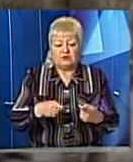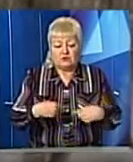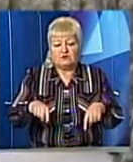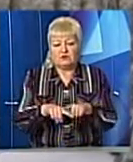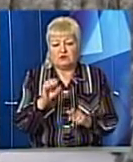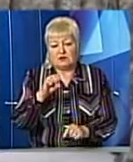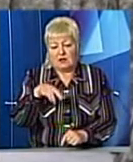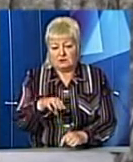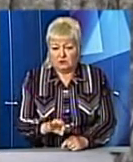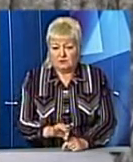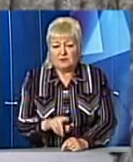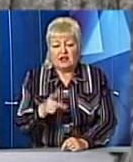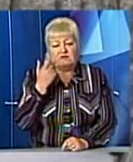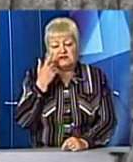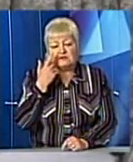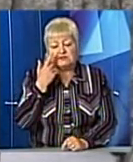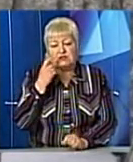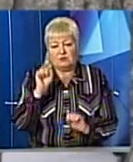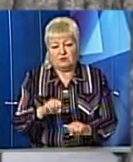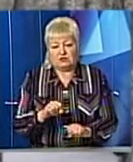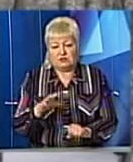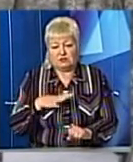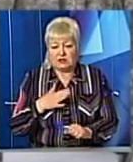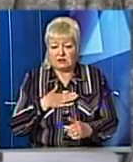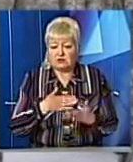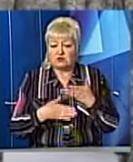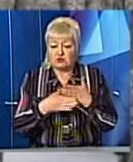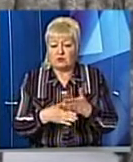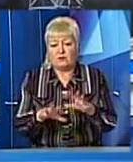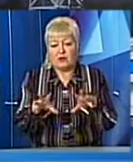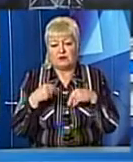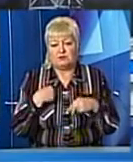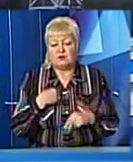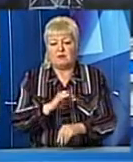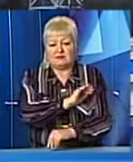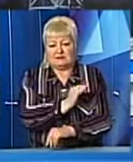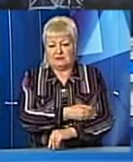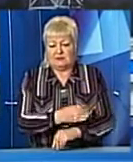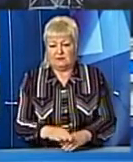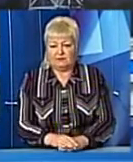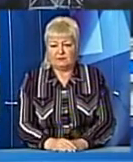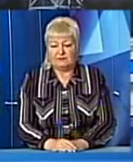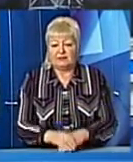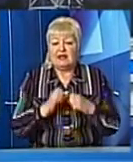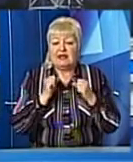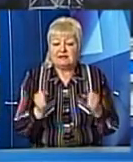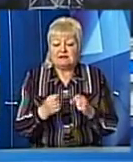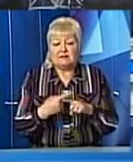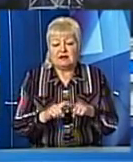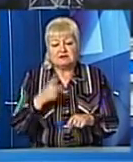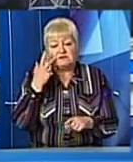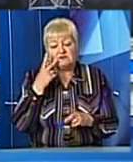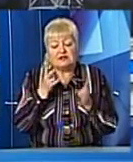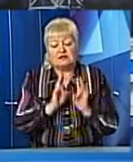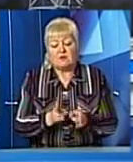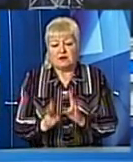конфлікту. Ви завжди можете розраховувати на нас. Бо разом ми сила. Зима – це завжди травматичний